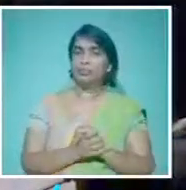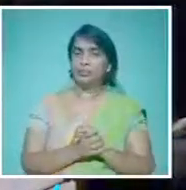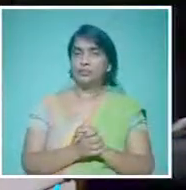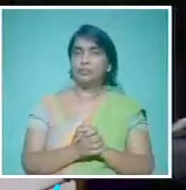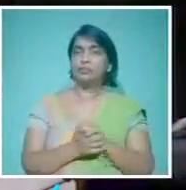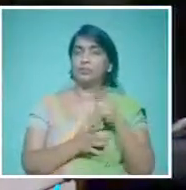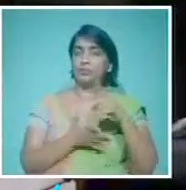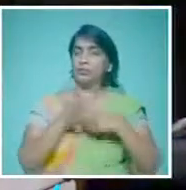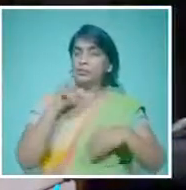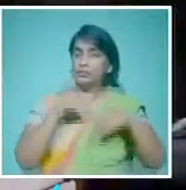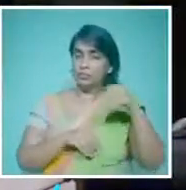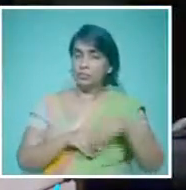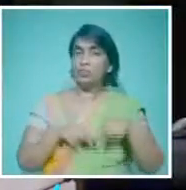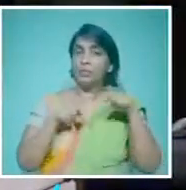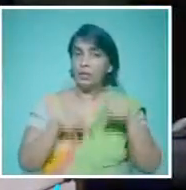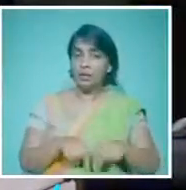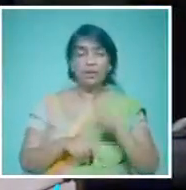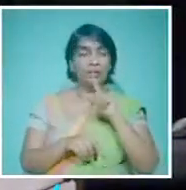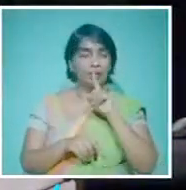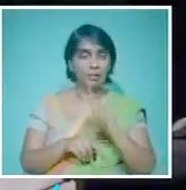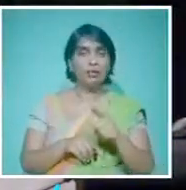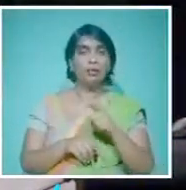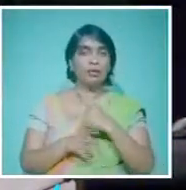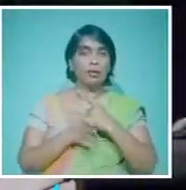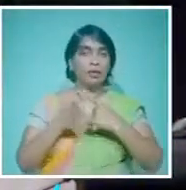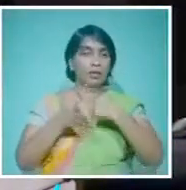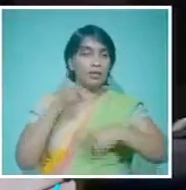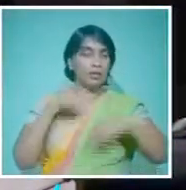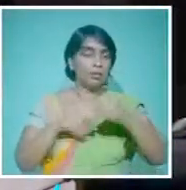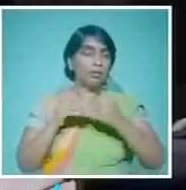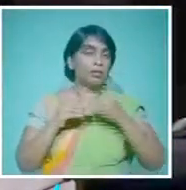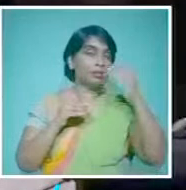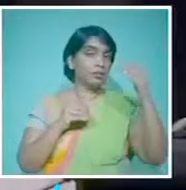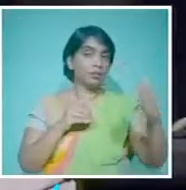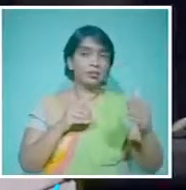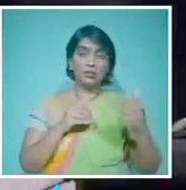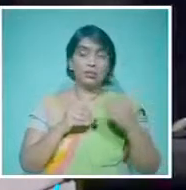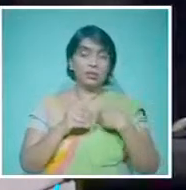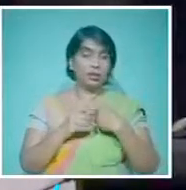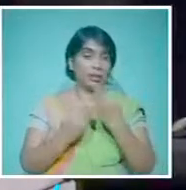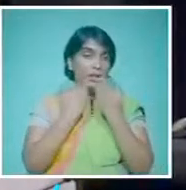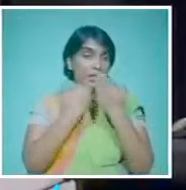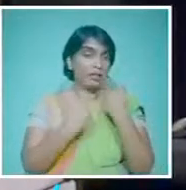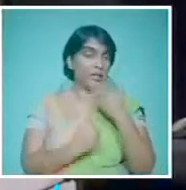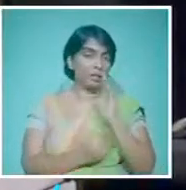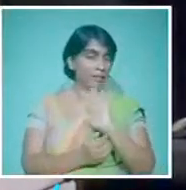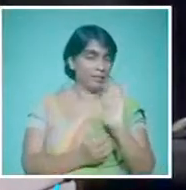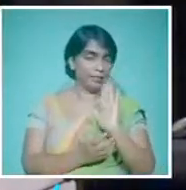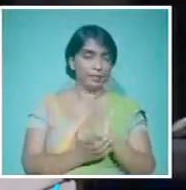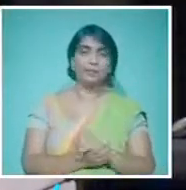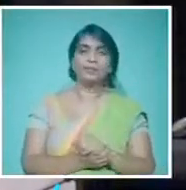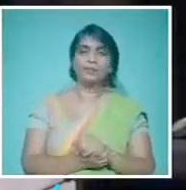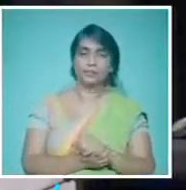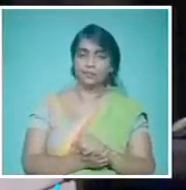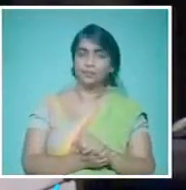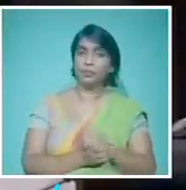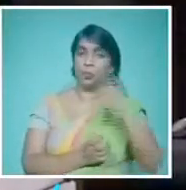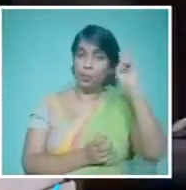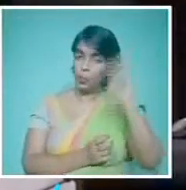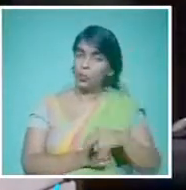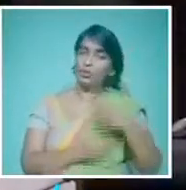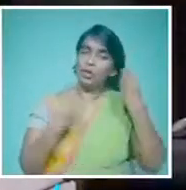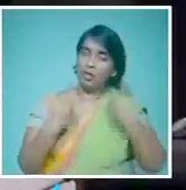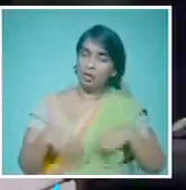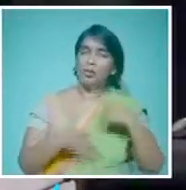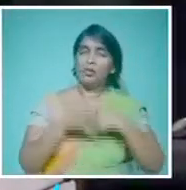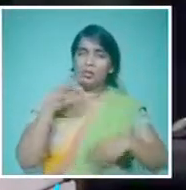එදා මේ මැතිවරණ ගැන අද කියන එක මම මේ මැතිවරණ කල් දාන්න කරන පැහැදිලි කිරීමක් නෙවෙයි මේක දිනන්න හරි වරදින්න හරි